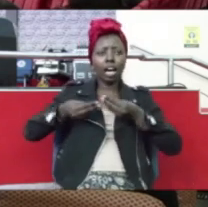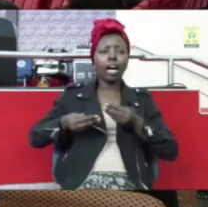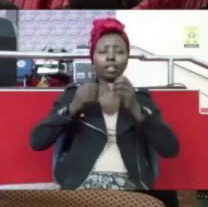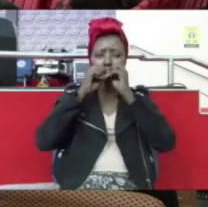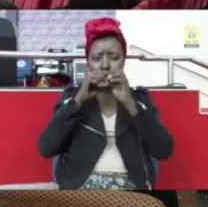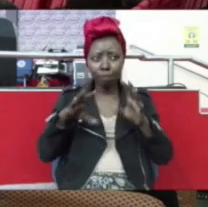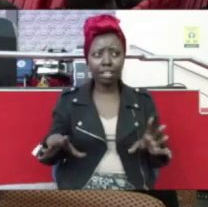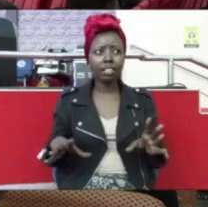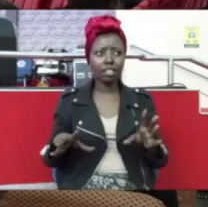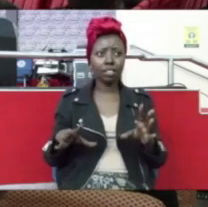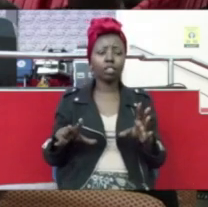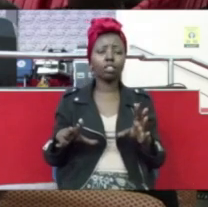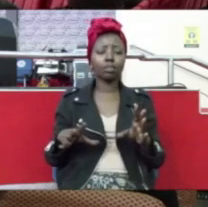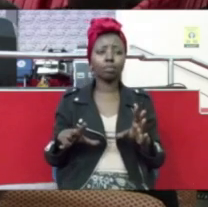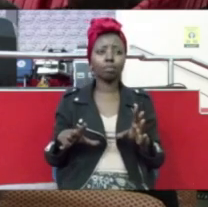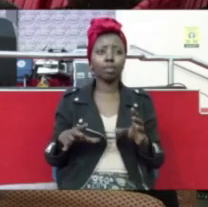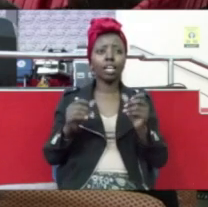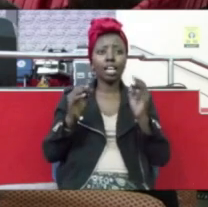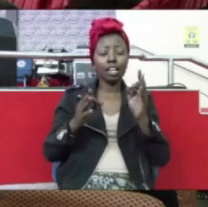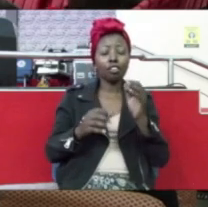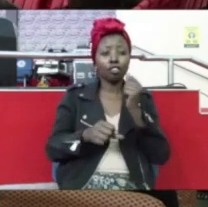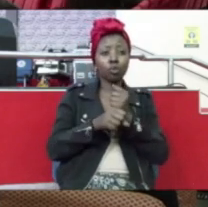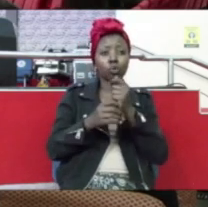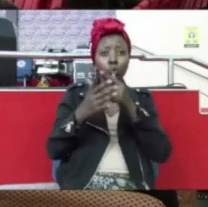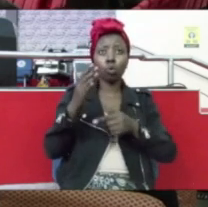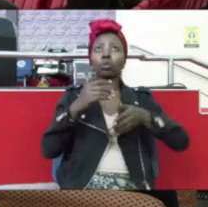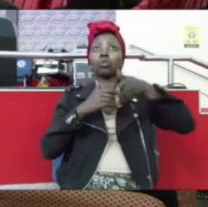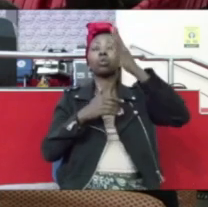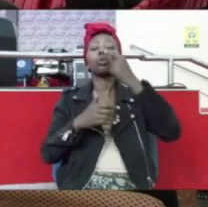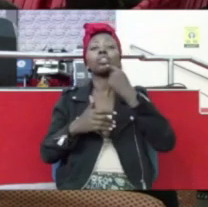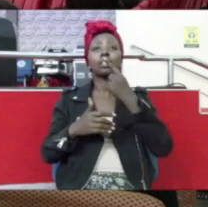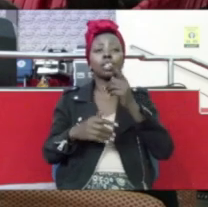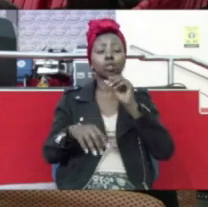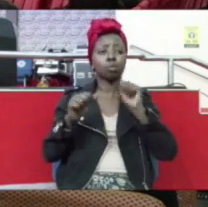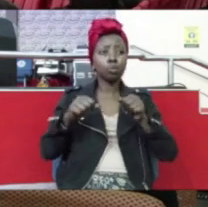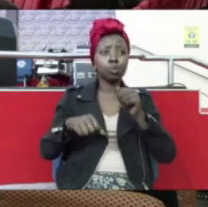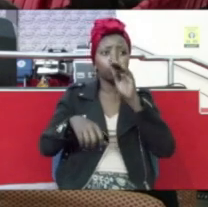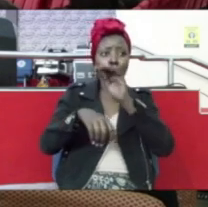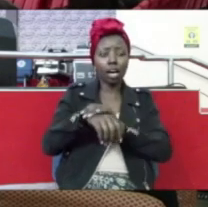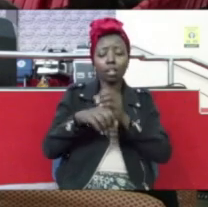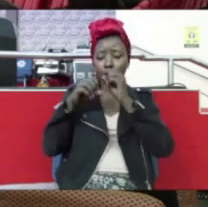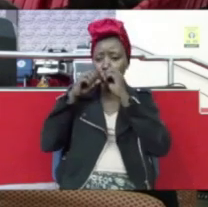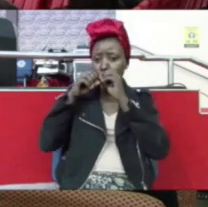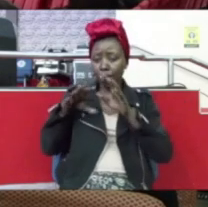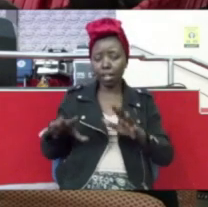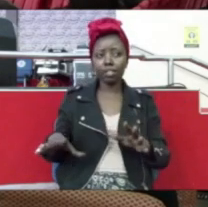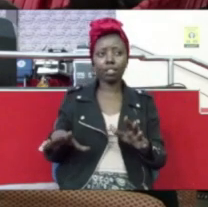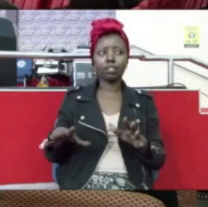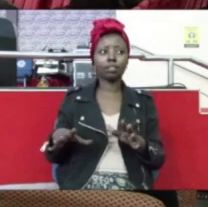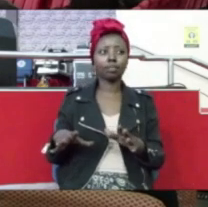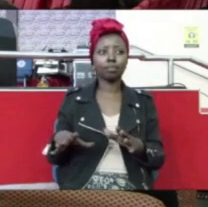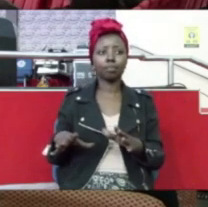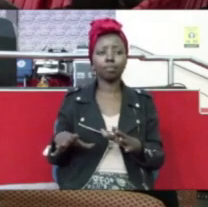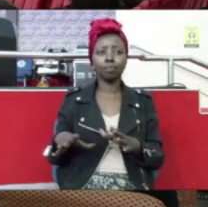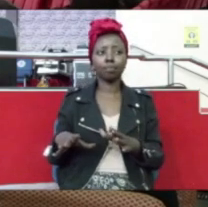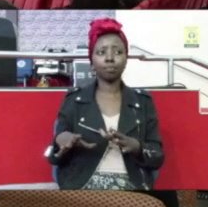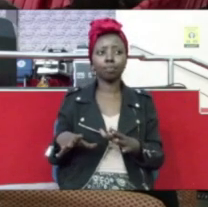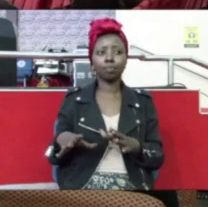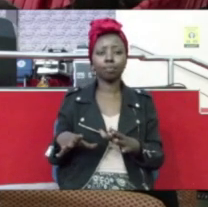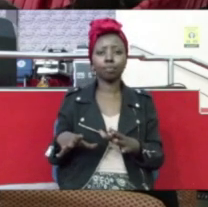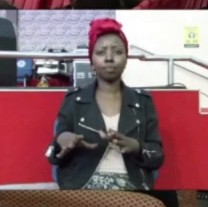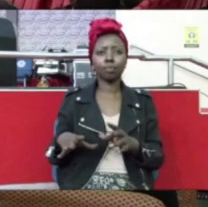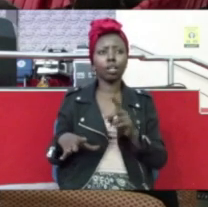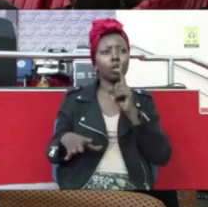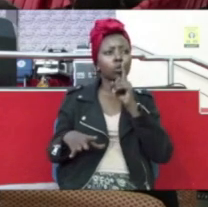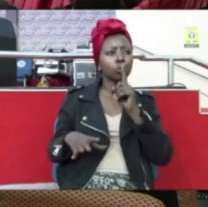are. Na Mungu anaangalia sana kanuni zake, na ukiandamana na kuingiana na zile kanuni, Mungu analeta baraka. And so